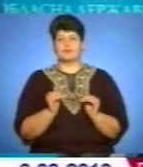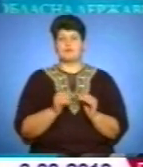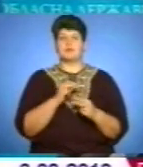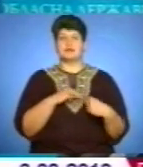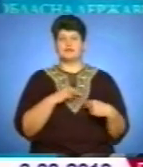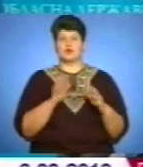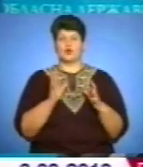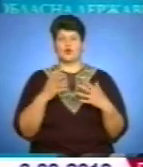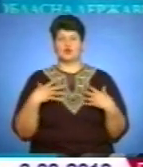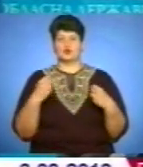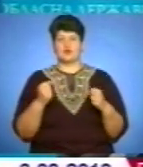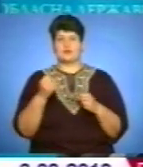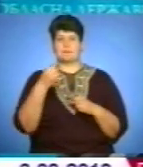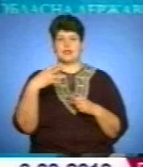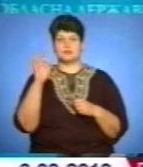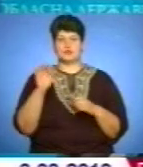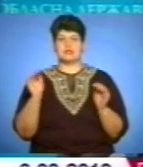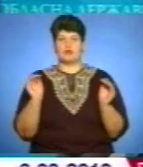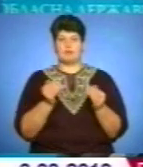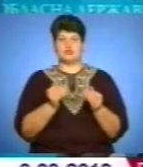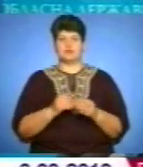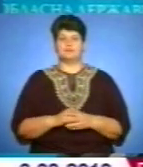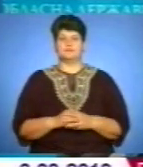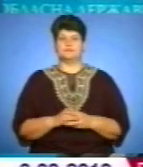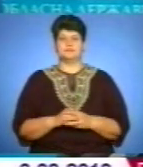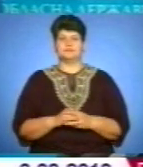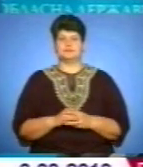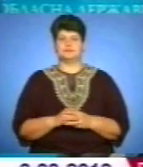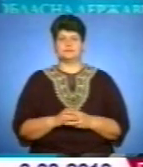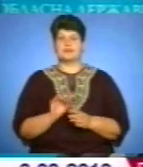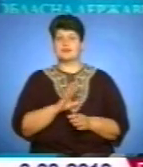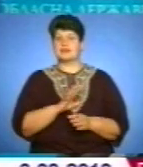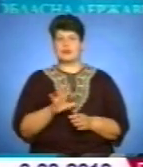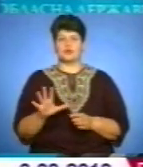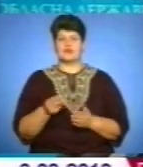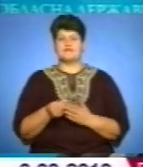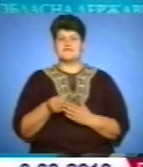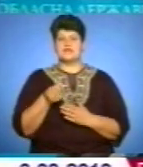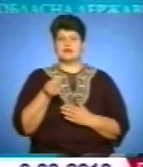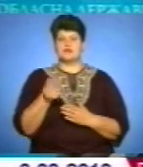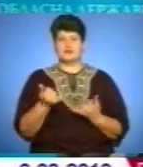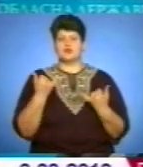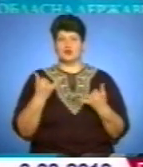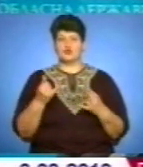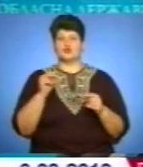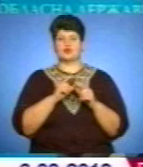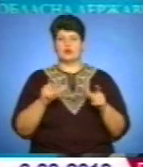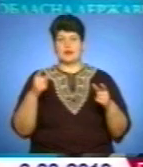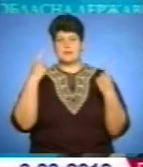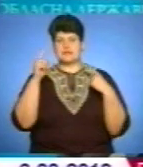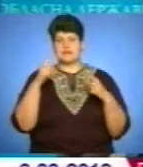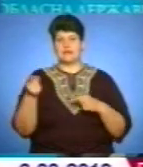Працівники охорони здоров'я на 15% менше. Не буде фінансуватися сьогодні школа мистецтв